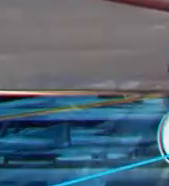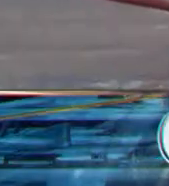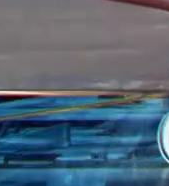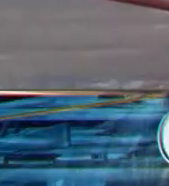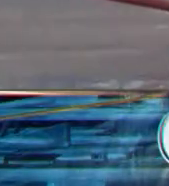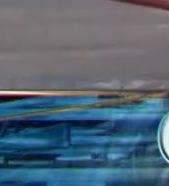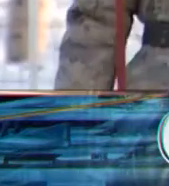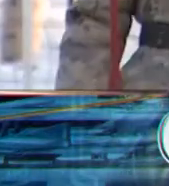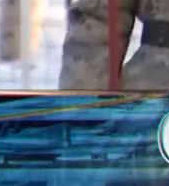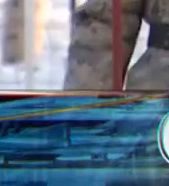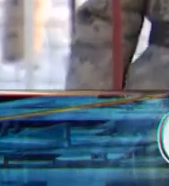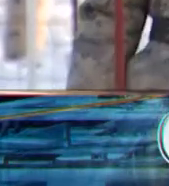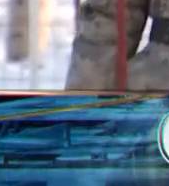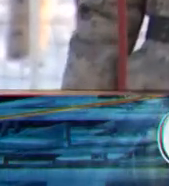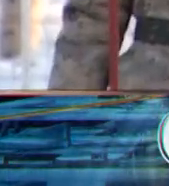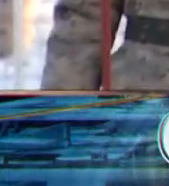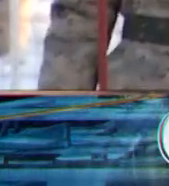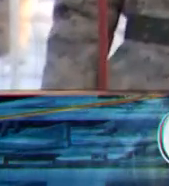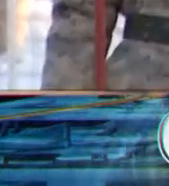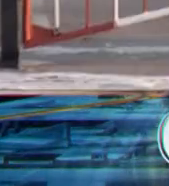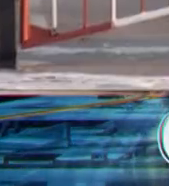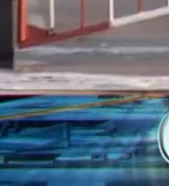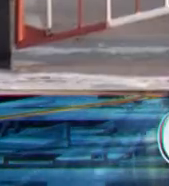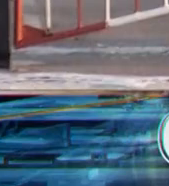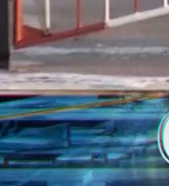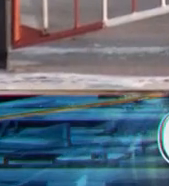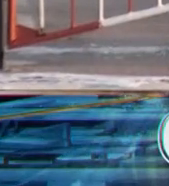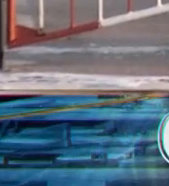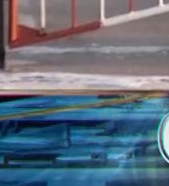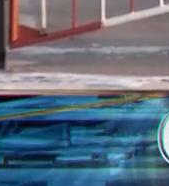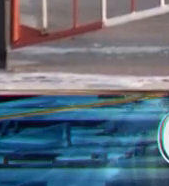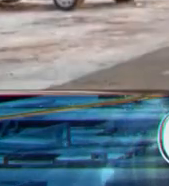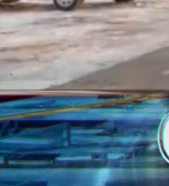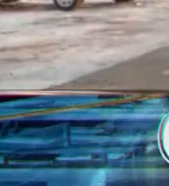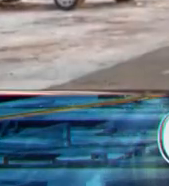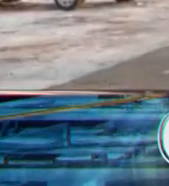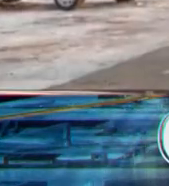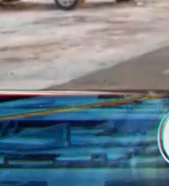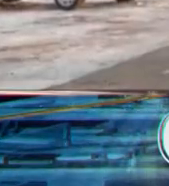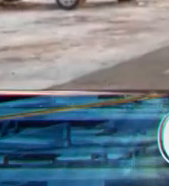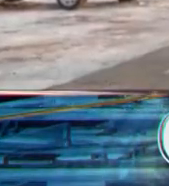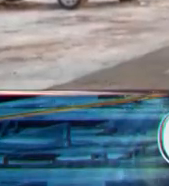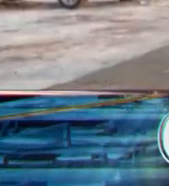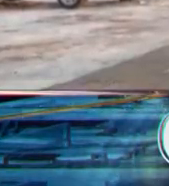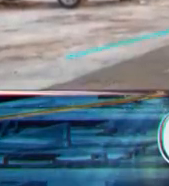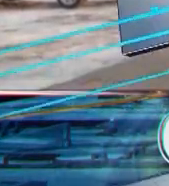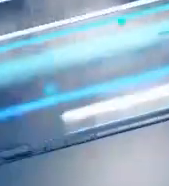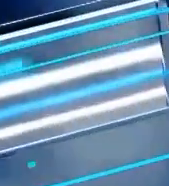Нам не по пути. На сайте Минздрава опубликован новый список стран, наиболее опасных по распространению коронавируса.